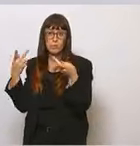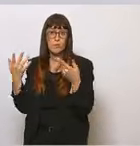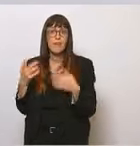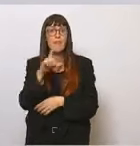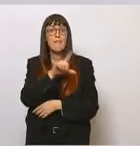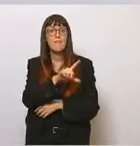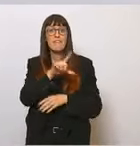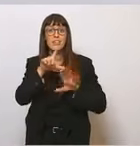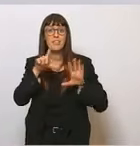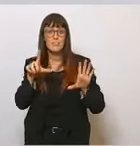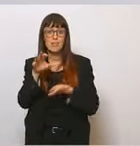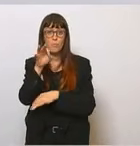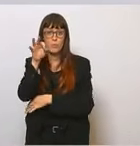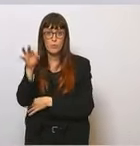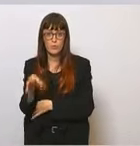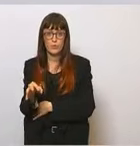sur